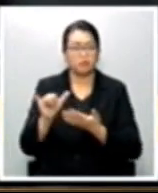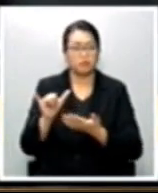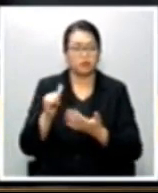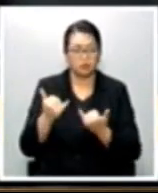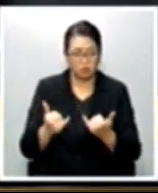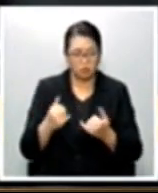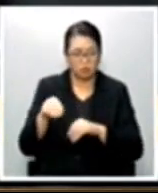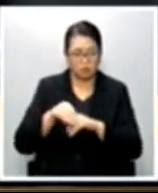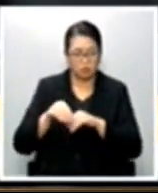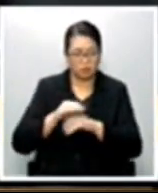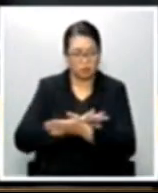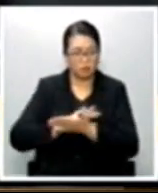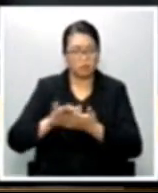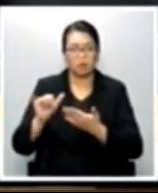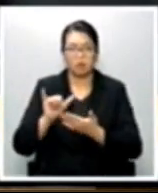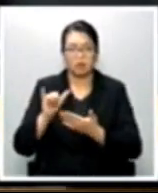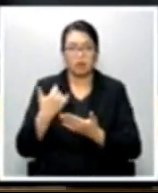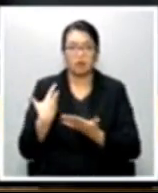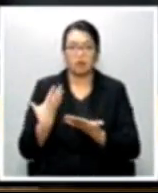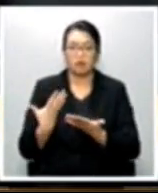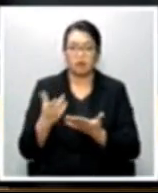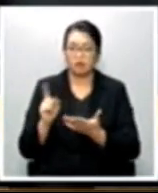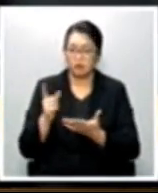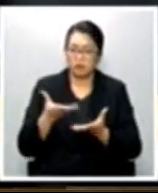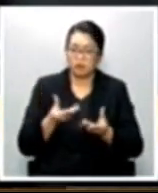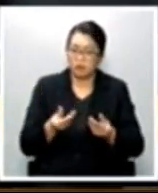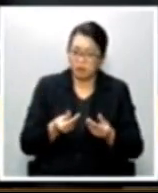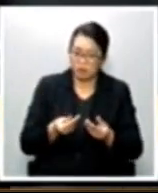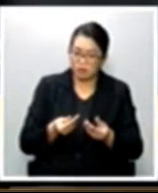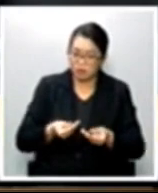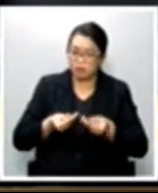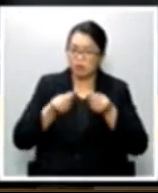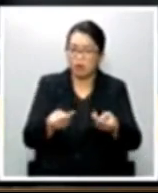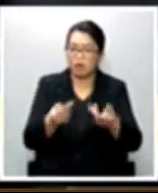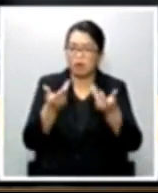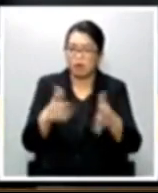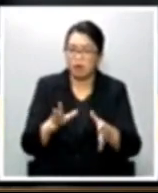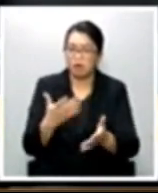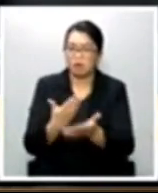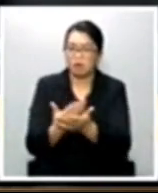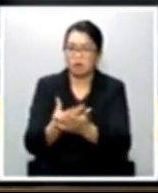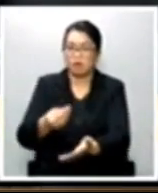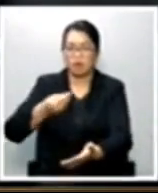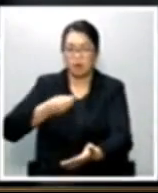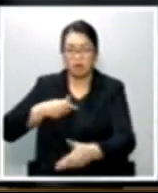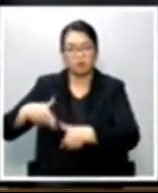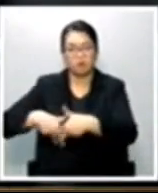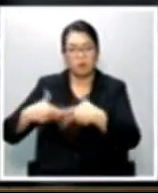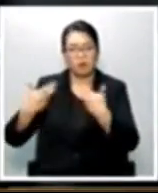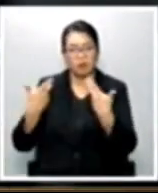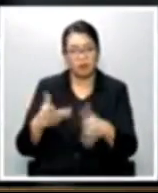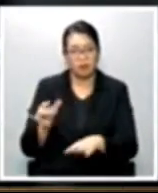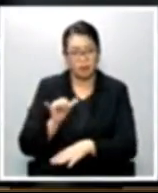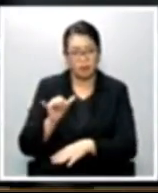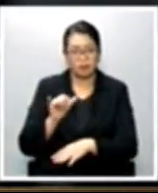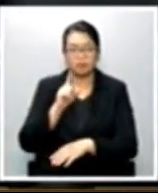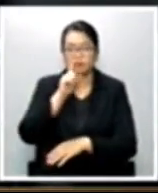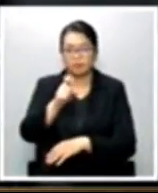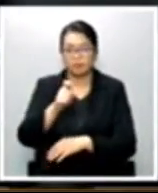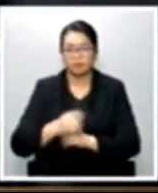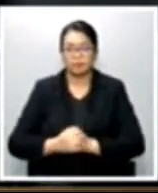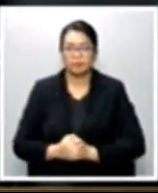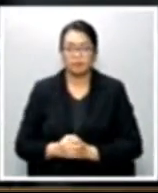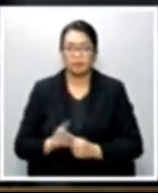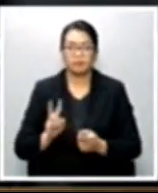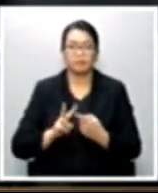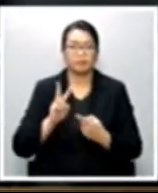ไหร่และเป็นอย่างไรการเวียนคืนได้จ่ายค่าเวียนคืนได้ครบถ้วนแล้วหรือยังนะครับเรื่องที่2นะครับท่านประธานครับผมอยาก